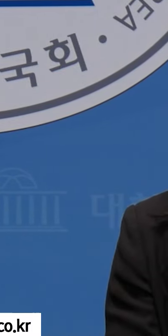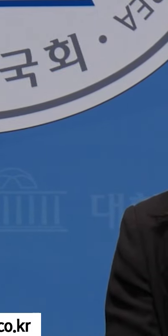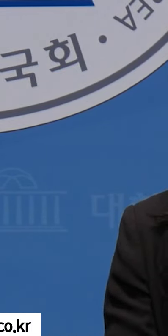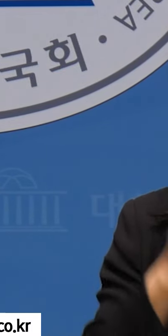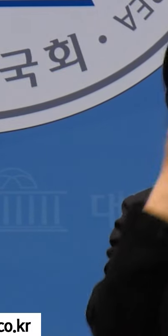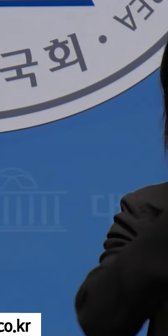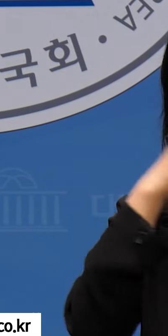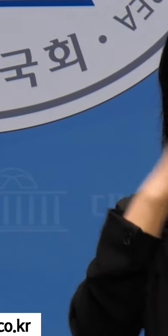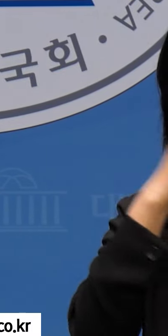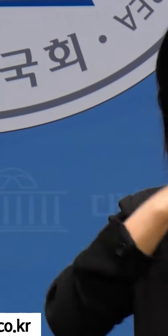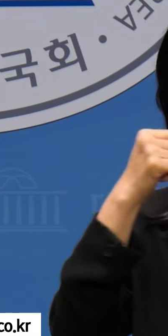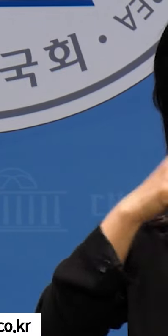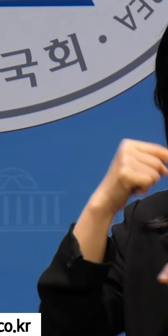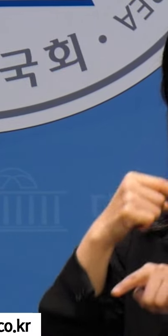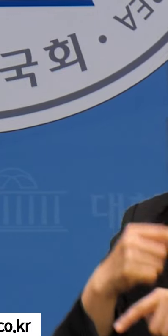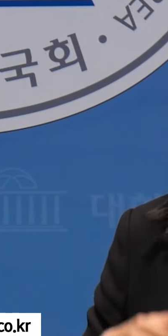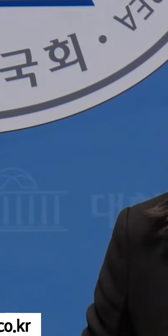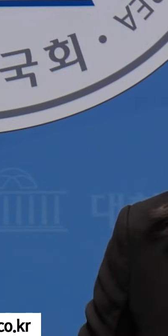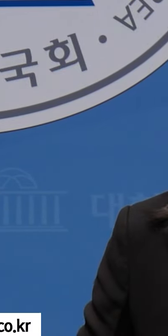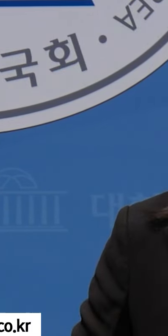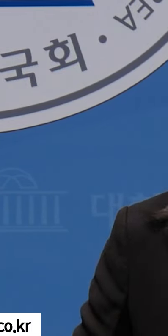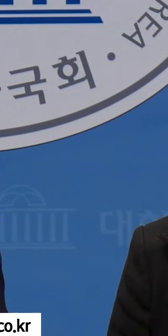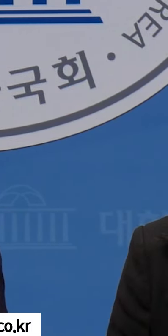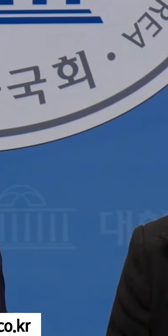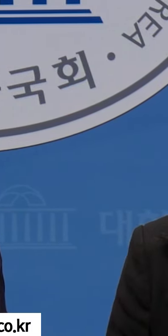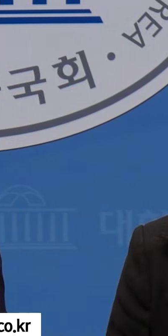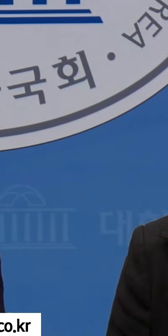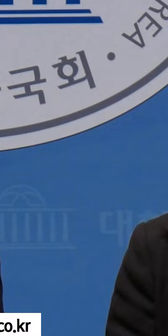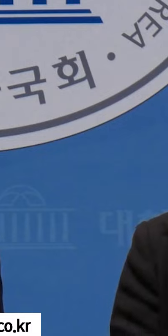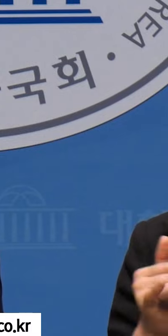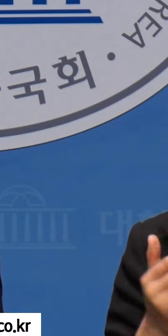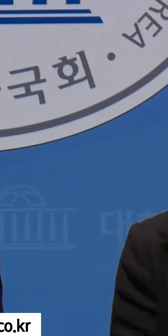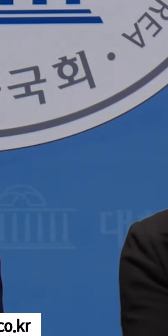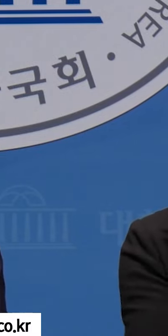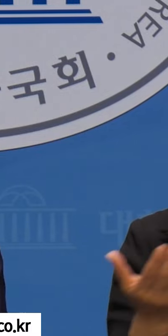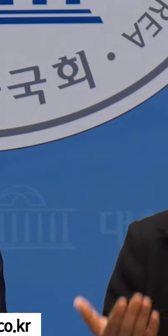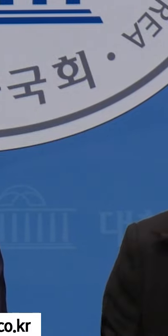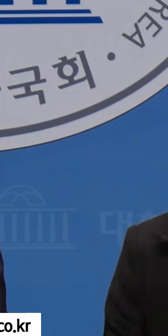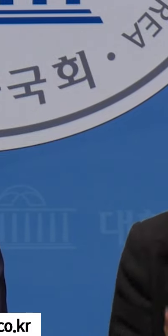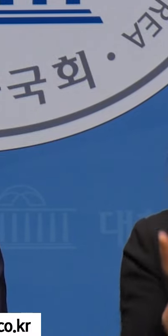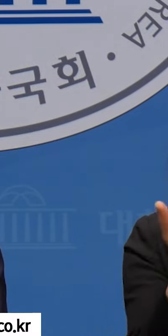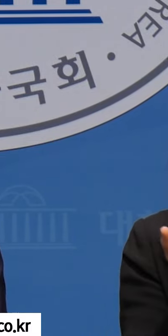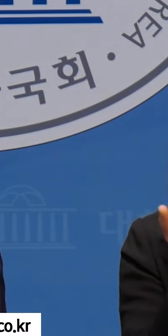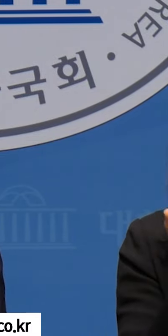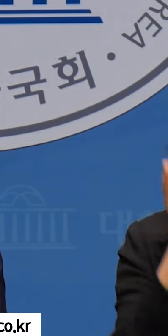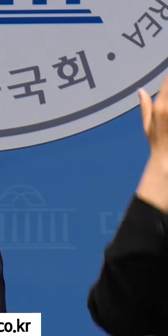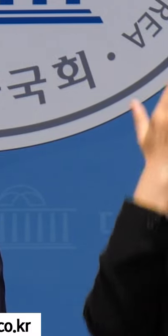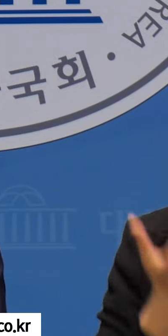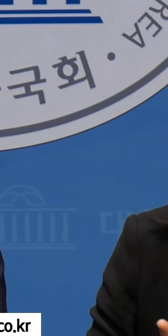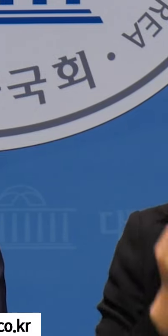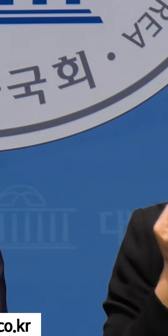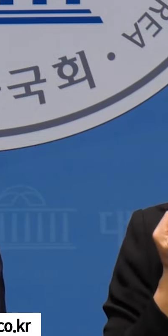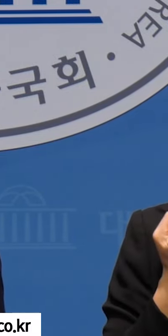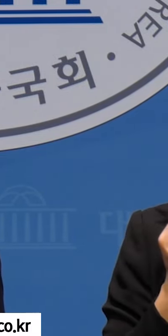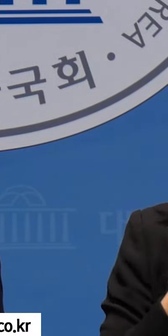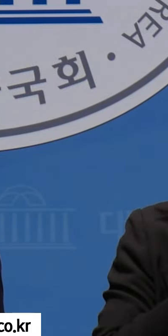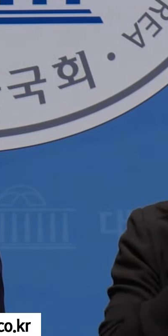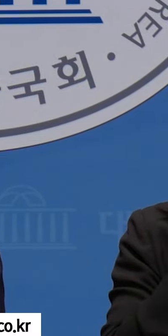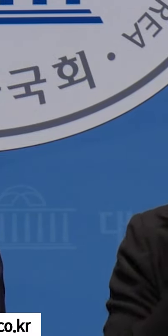검증 시스템을 구축해야 할 것입니다. 국민 여러분, 독도는 우리의 소중한